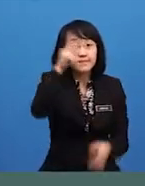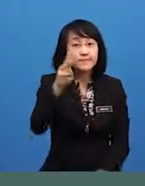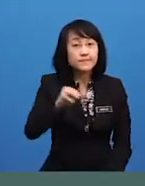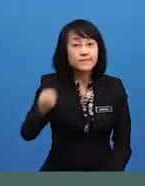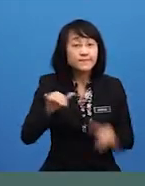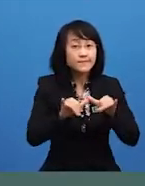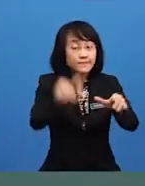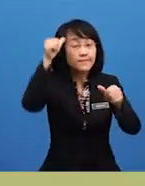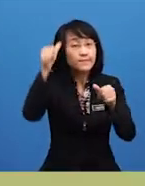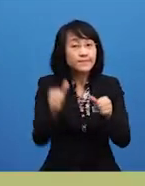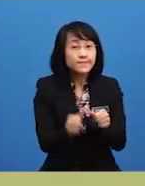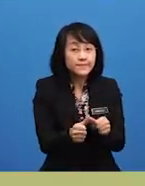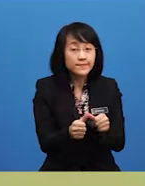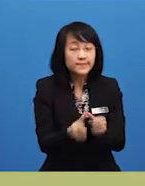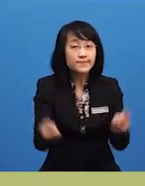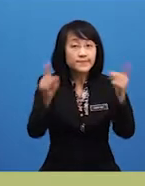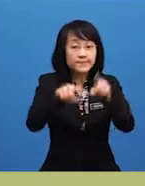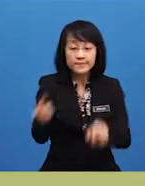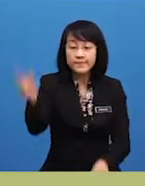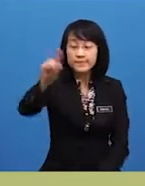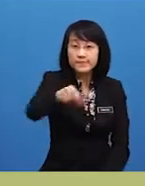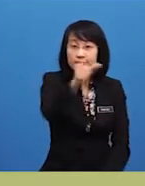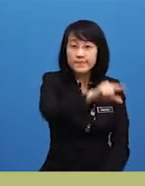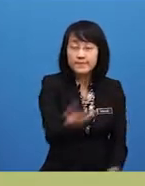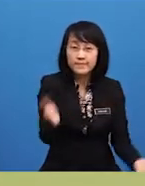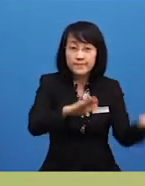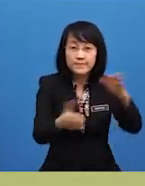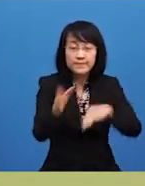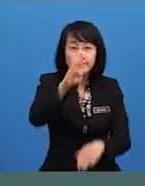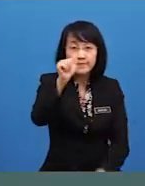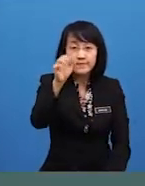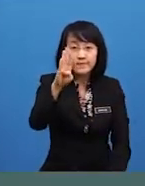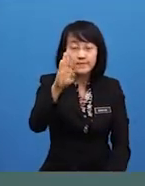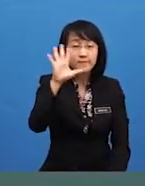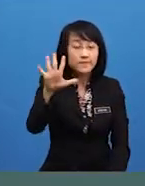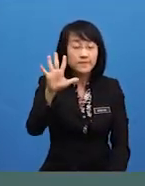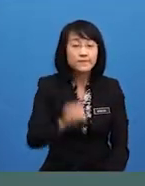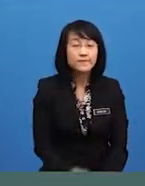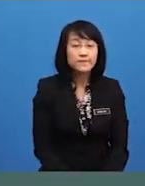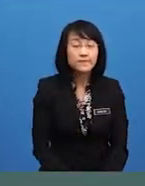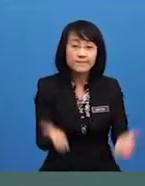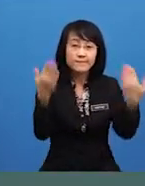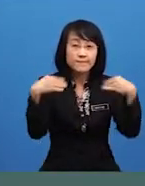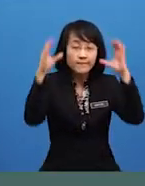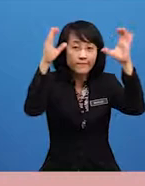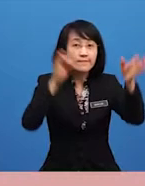murid-murid masih ingat kejadian gunung lipat di bab 5? Mari cikgu